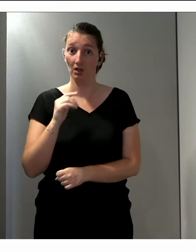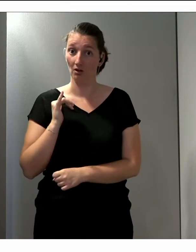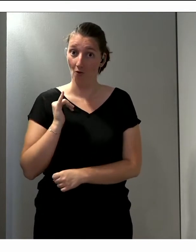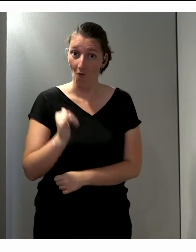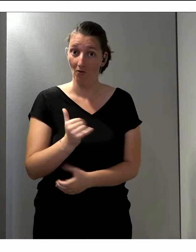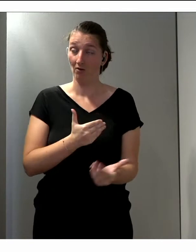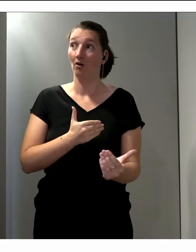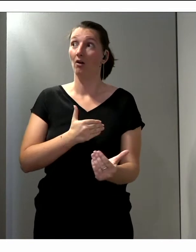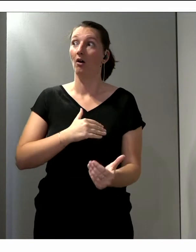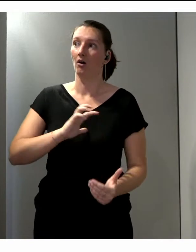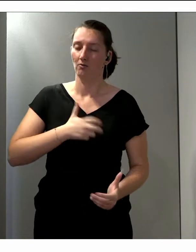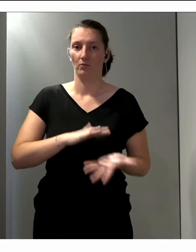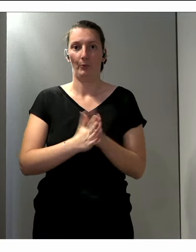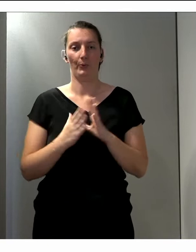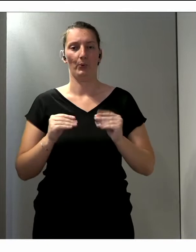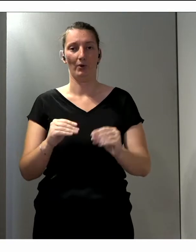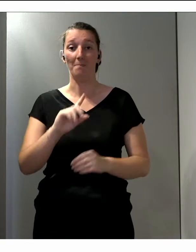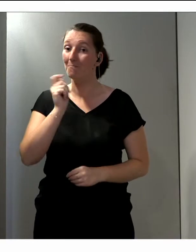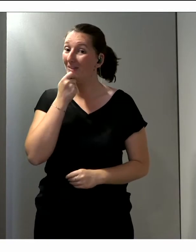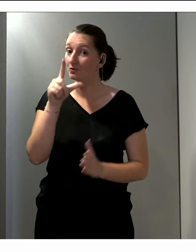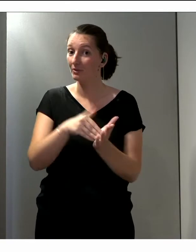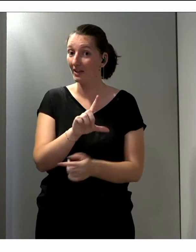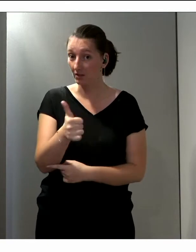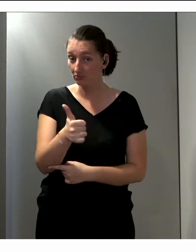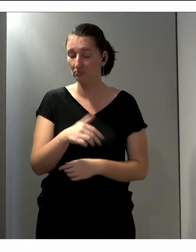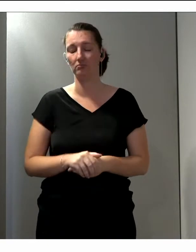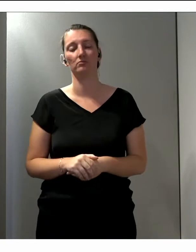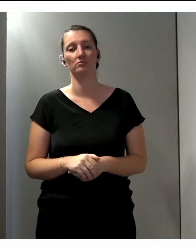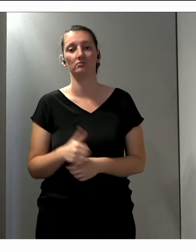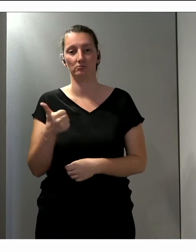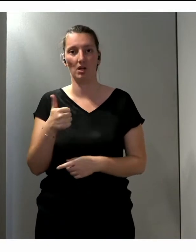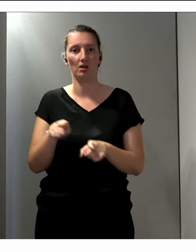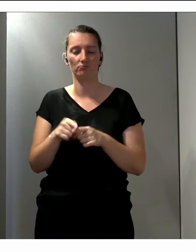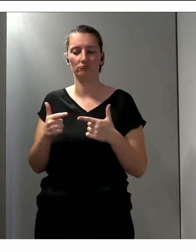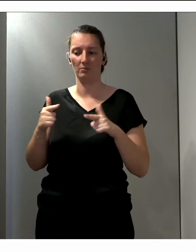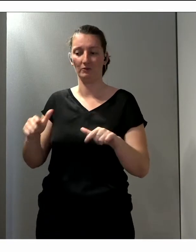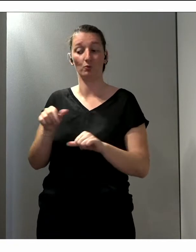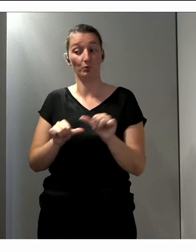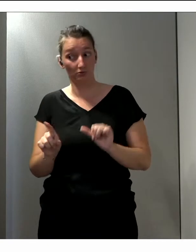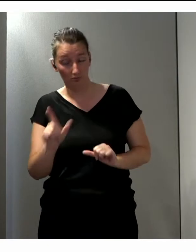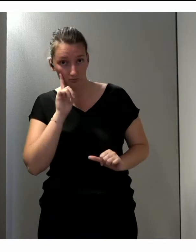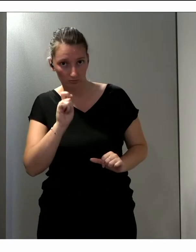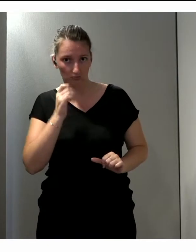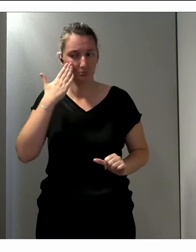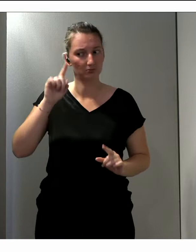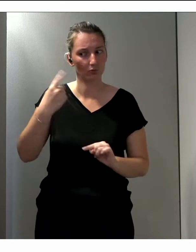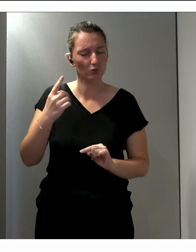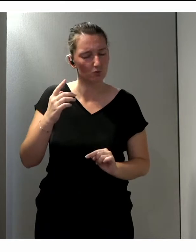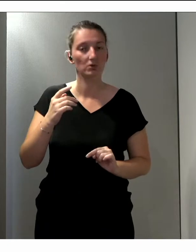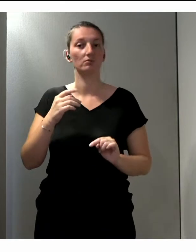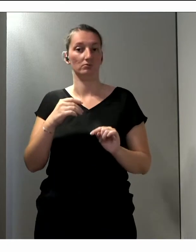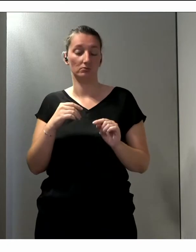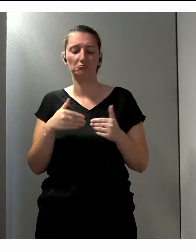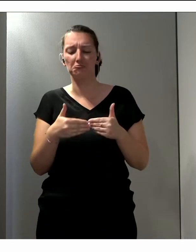juste avant qu'on arrive. Une libération conditionnelle pour raison médicale a aussi eu lieu un petit peu après. Par contre, la